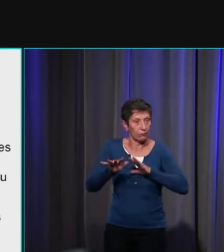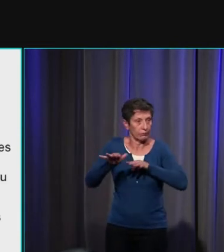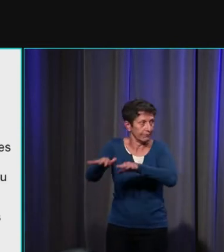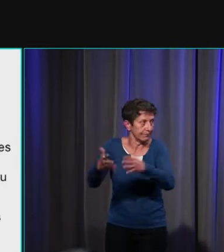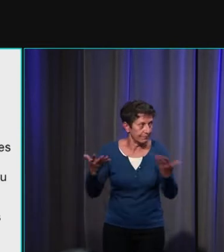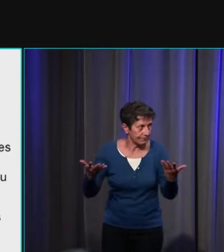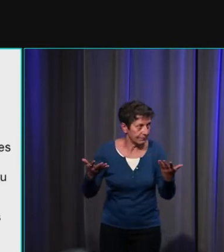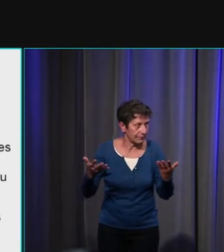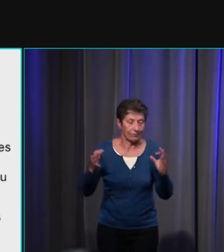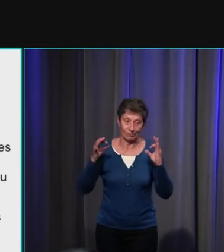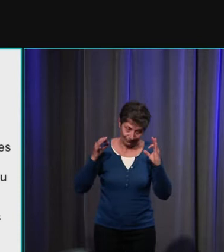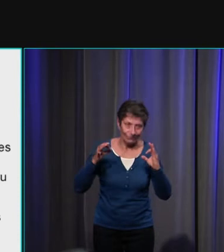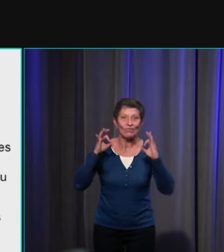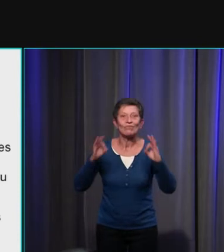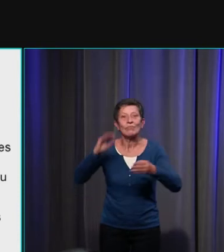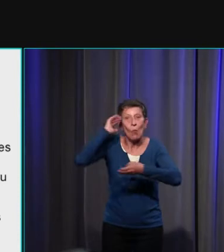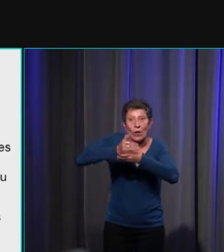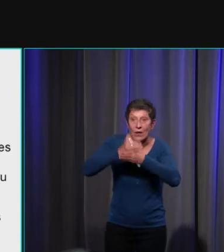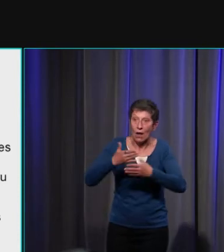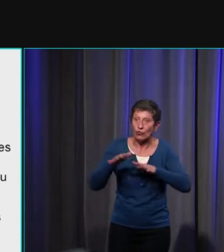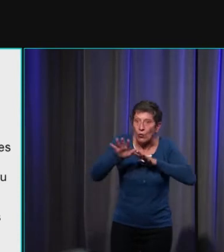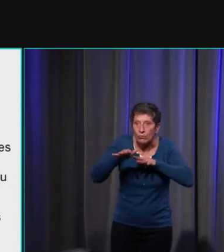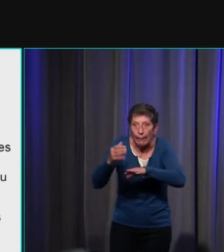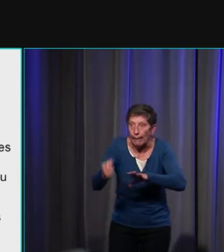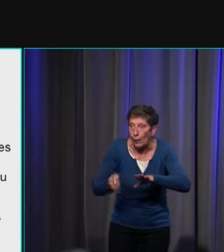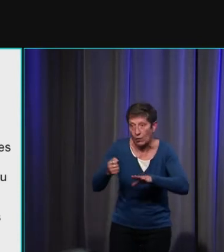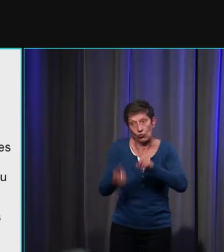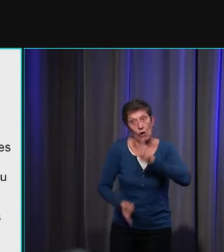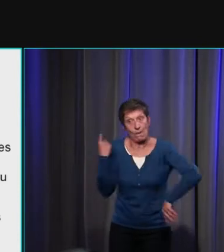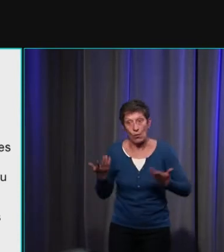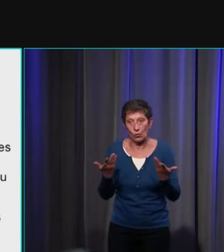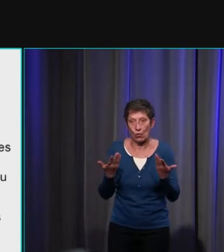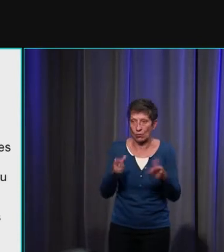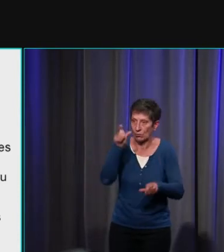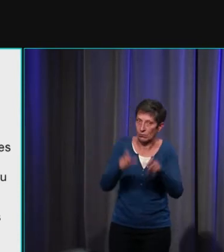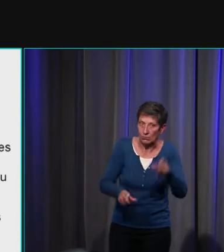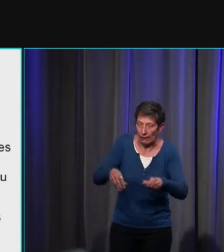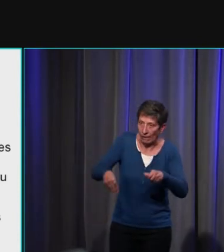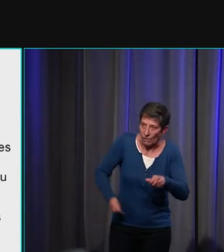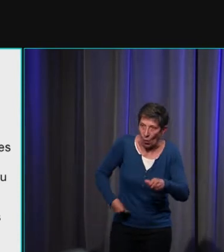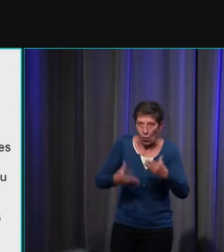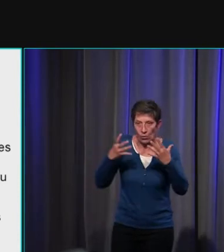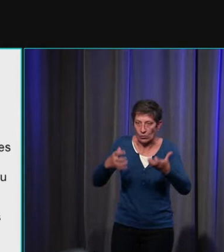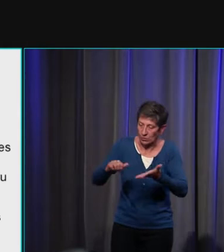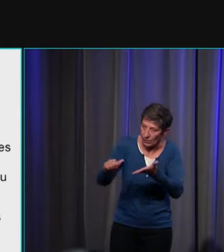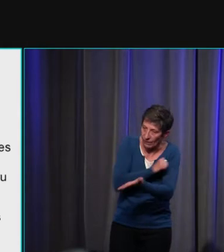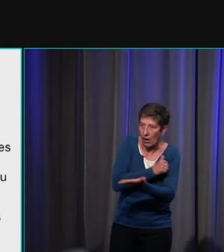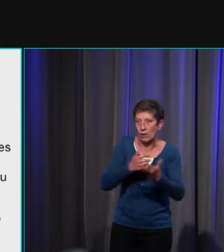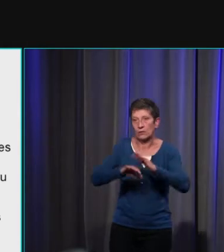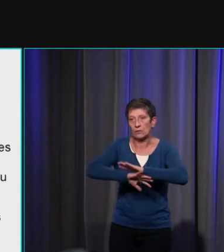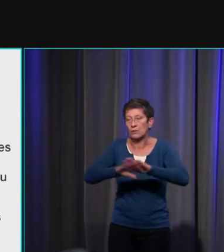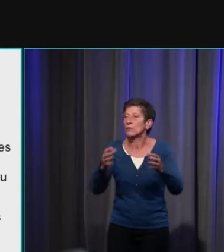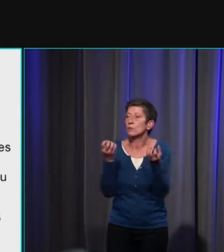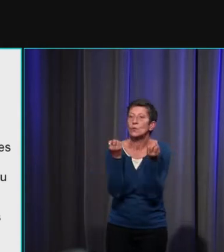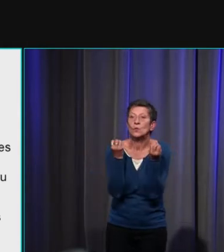voyez au moyen-âge le pèlerinage est très important aussi ces gens pour expliquer leur faute très souvent leur confesseur surtout si